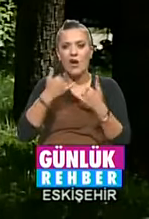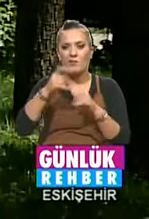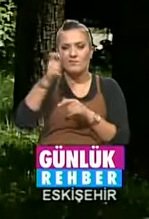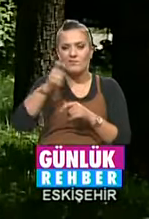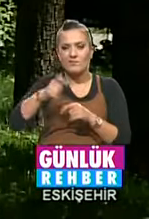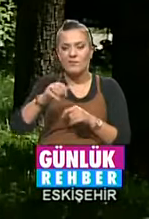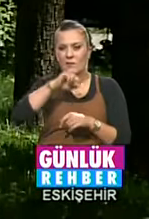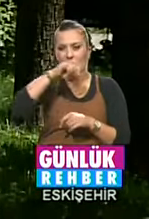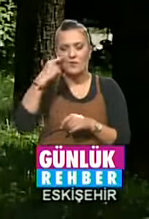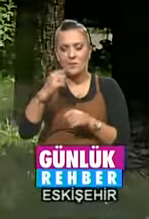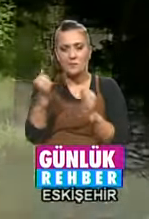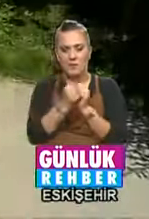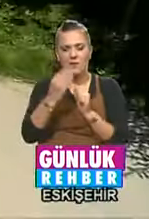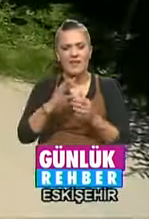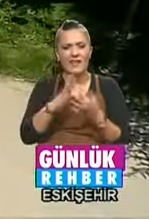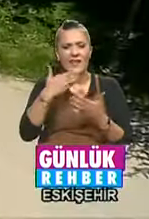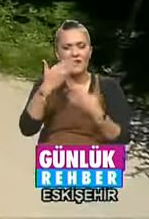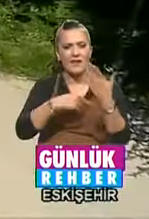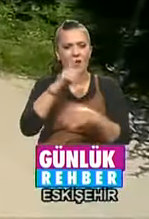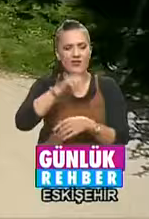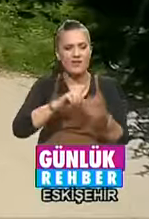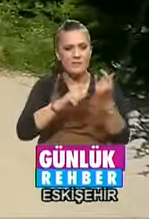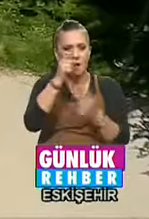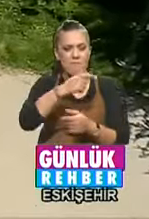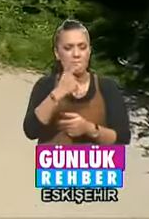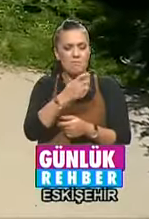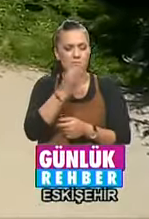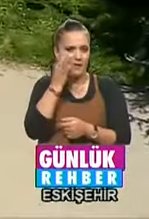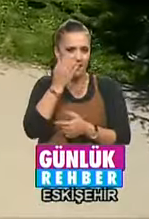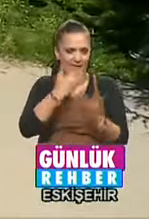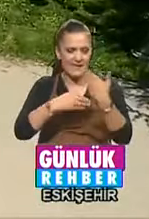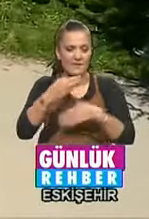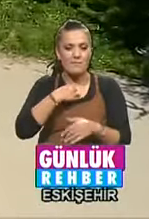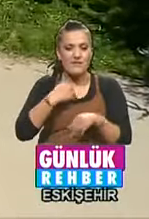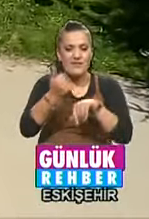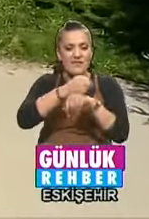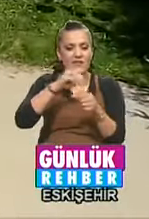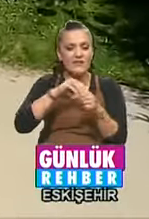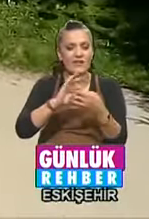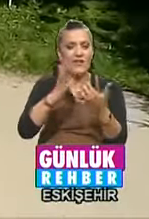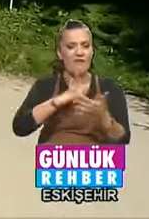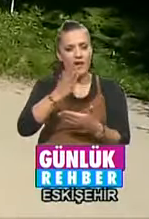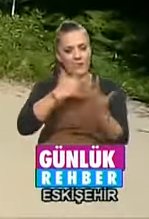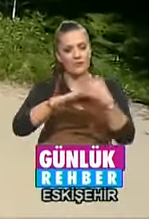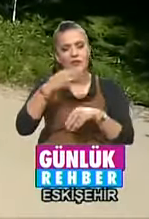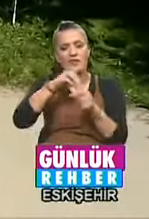getirildi. Evet. Neden söz ettiğimi aslında ben önce bir İbrahim Bey'den rica edeyim. Bize zirveyi anlatın, sonra içeriğine